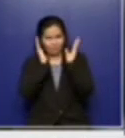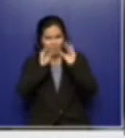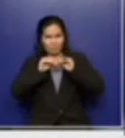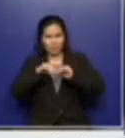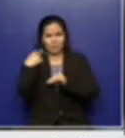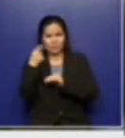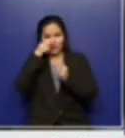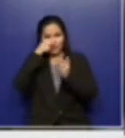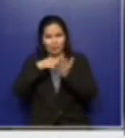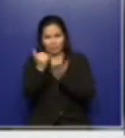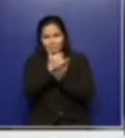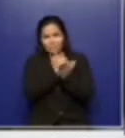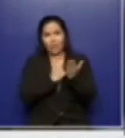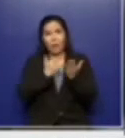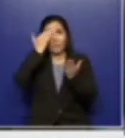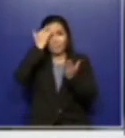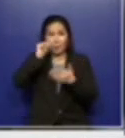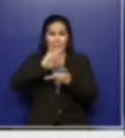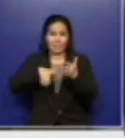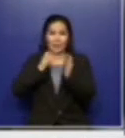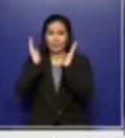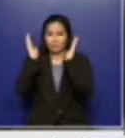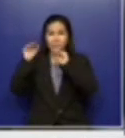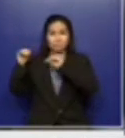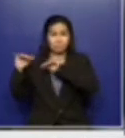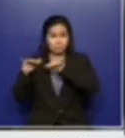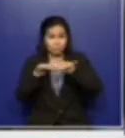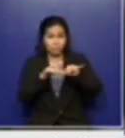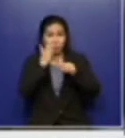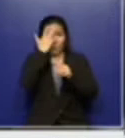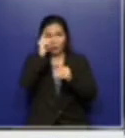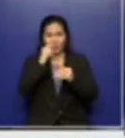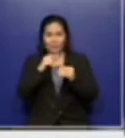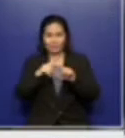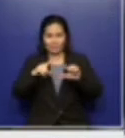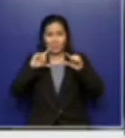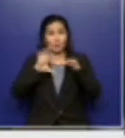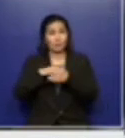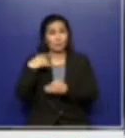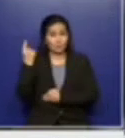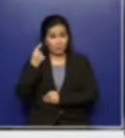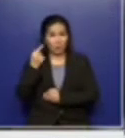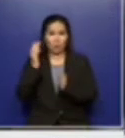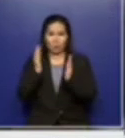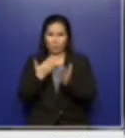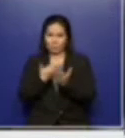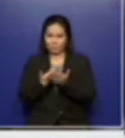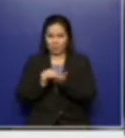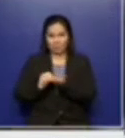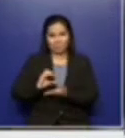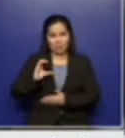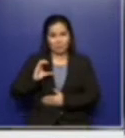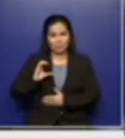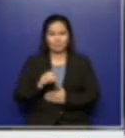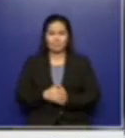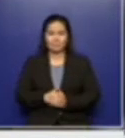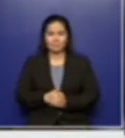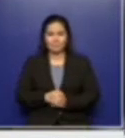ไมครับเพราะนั่นคือการสร้างตลาดท่องเที่ยวกับคนที่มีกำลังซื้อตัวจริงน